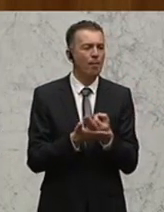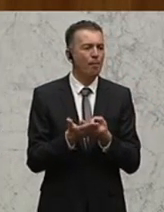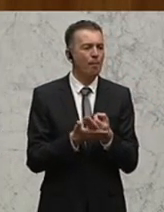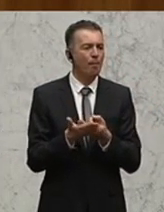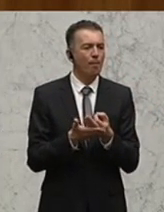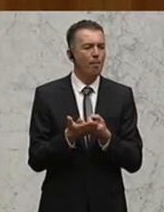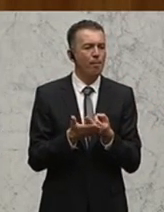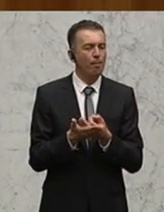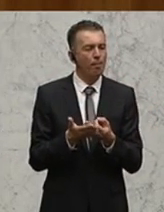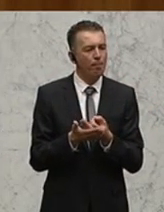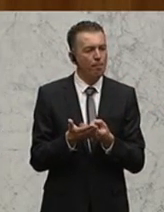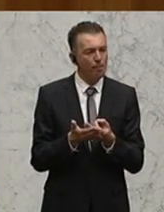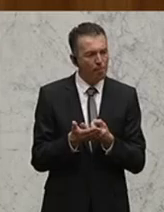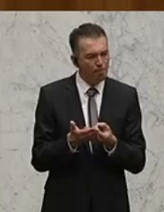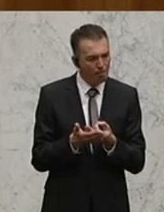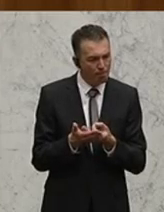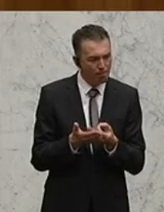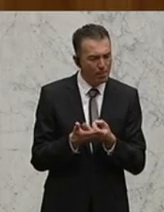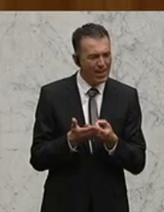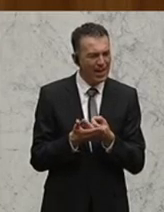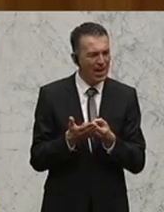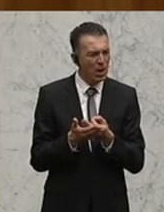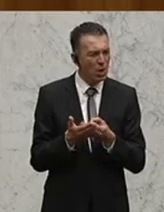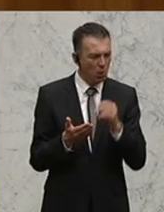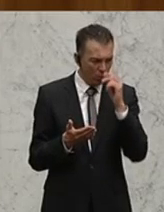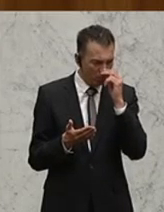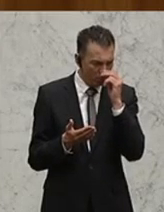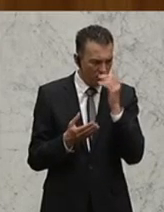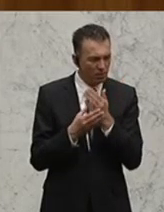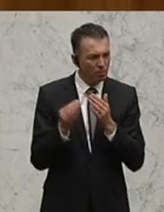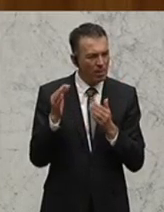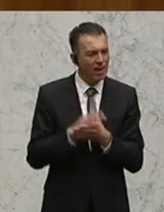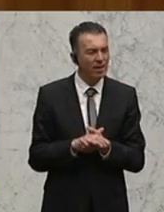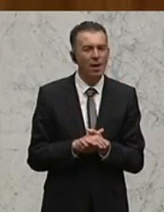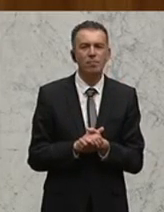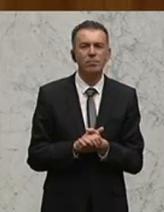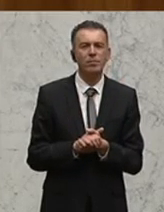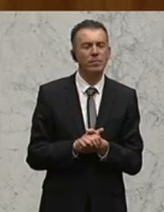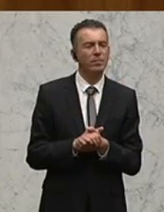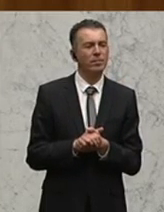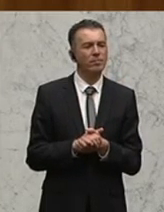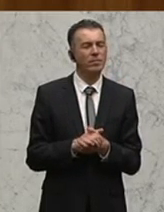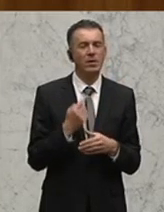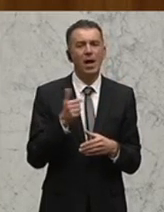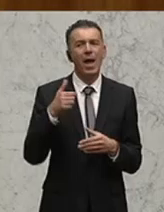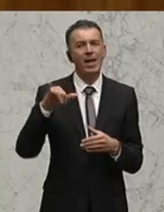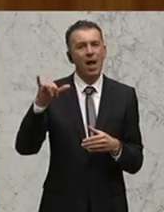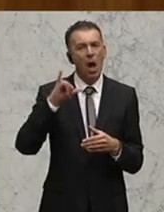Bildungspsychologin Christiane Spiel, die, glaube ich, in unserem Kreis außer Streit steht. Ein Hauptproblem